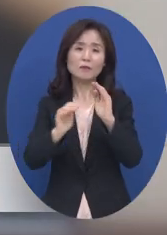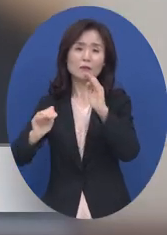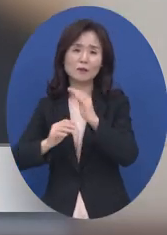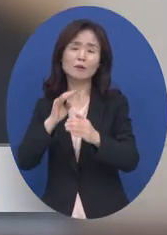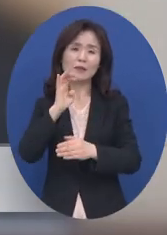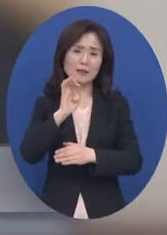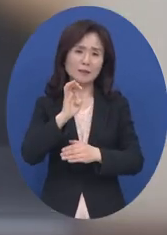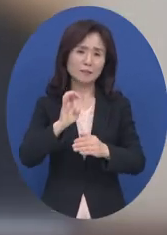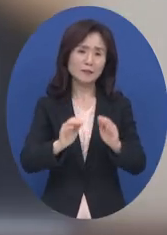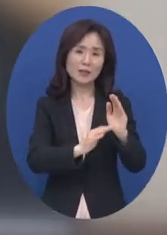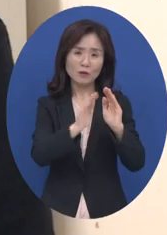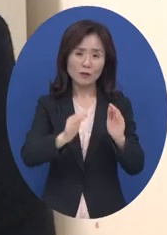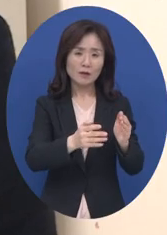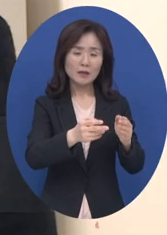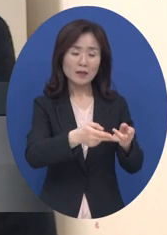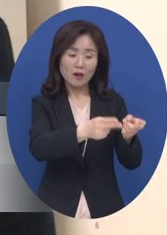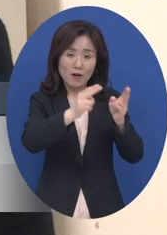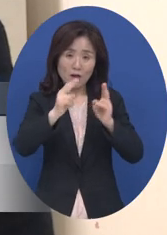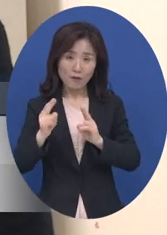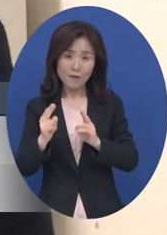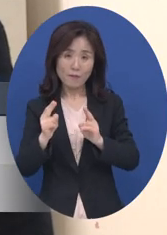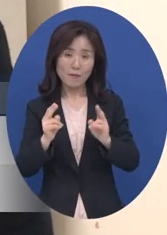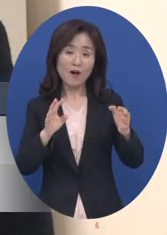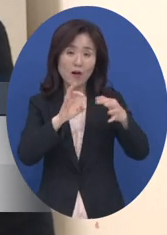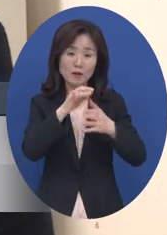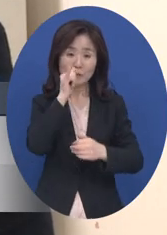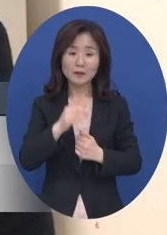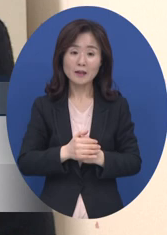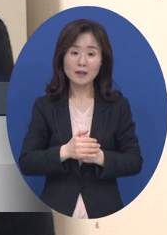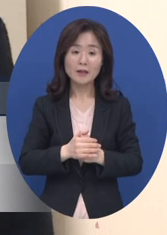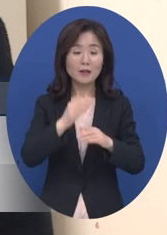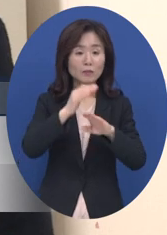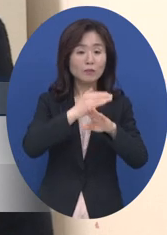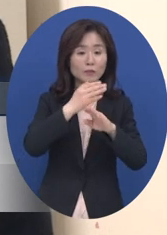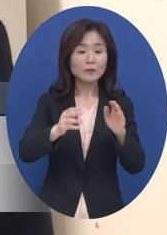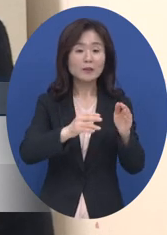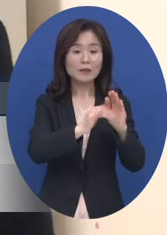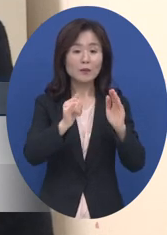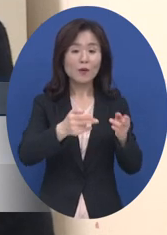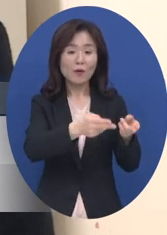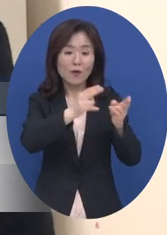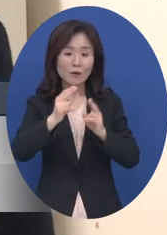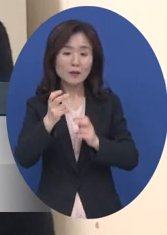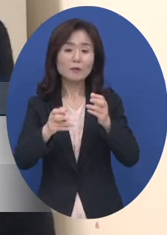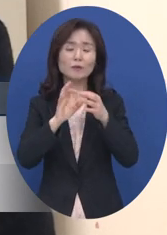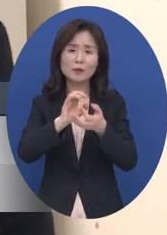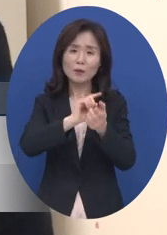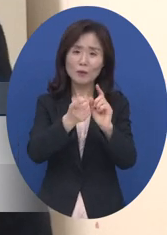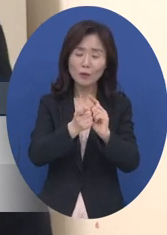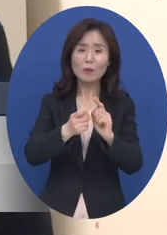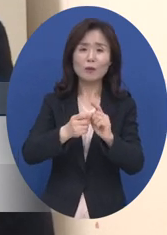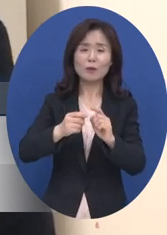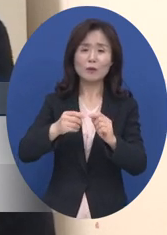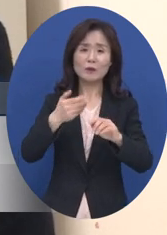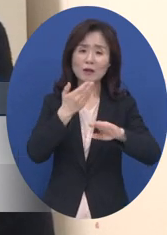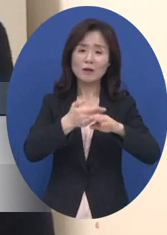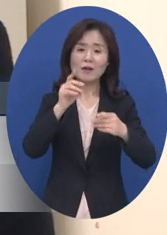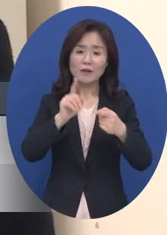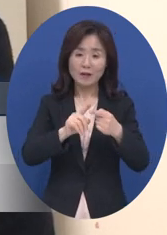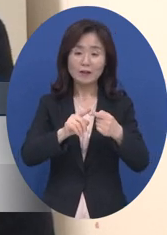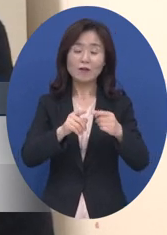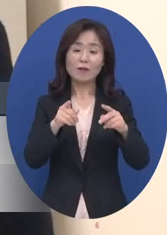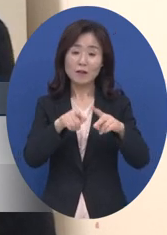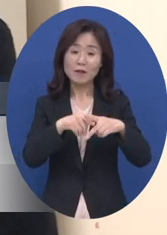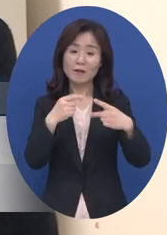가족이 결혼을 합니다 남북한 가져 결 혼 사업을 통해 서로의 다름을 받아들이고 이해하는 것을 돕는 것이